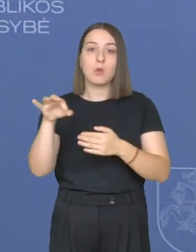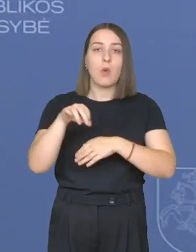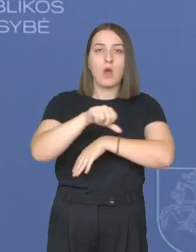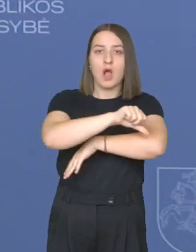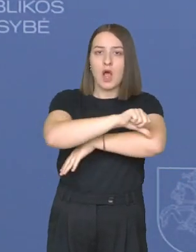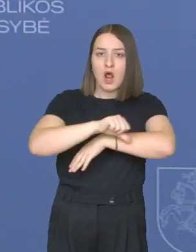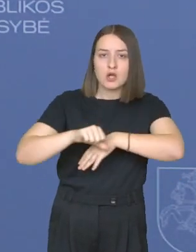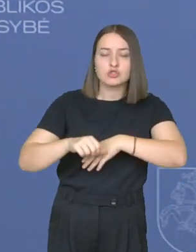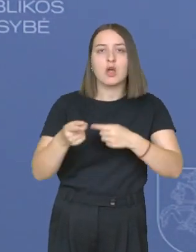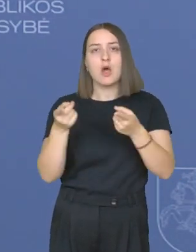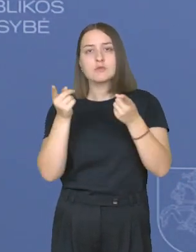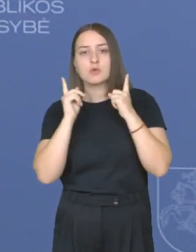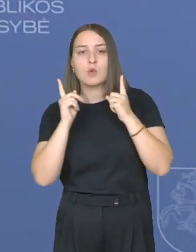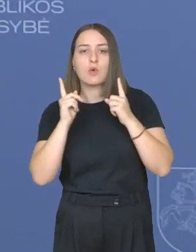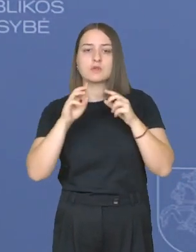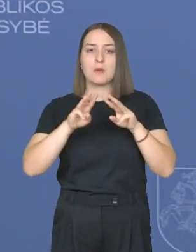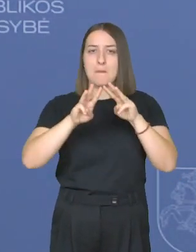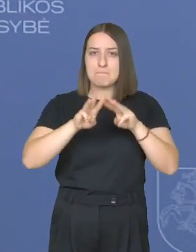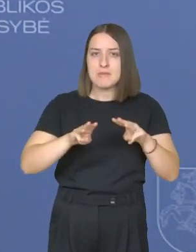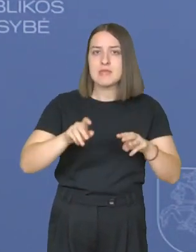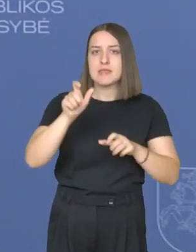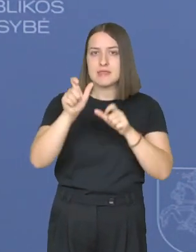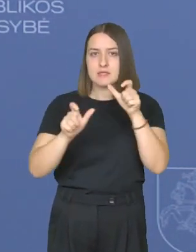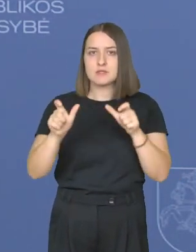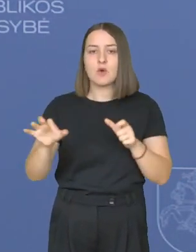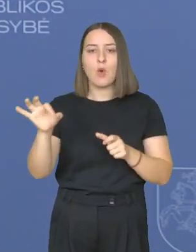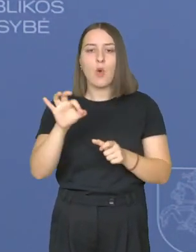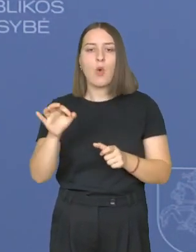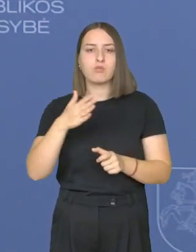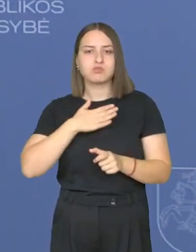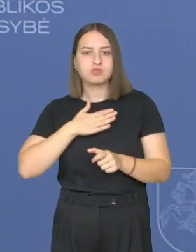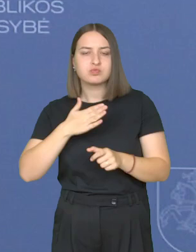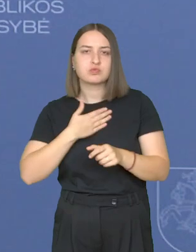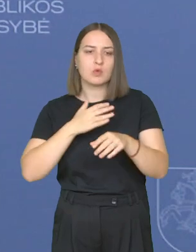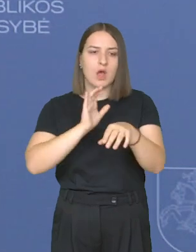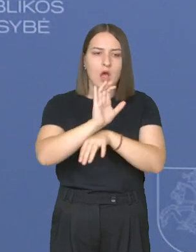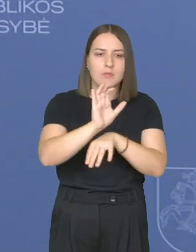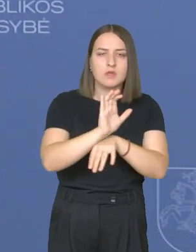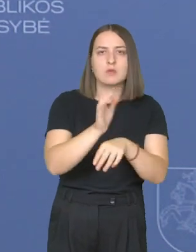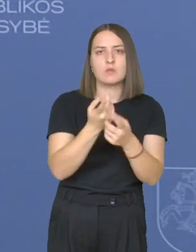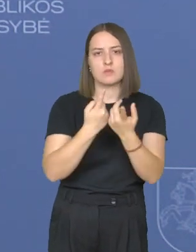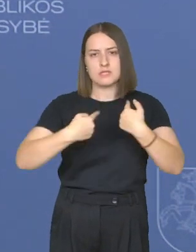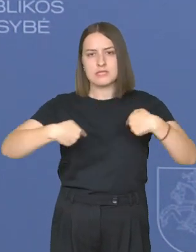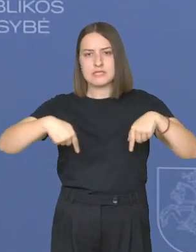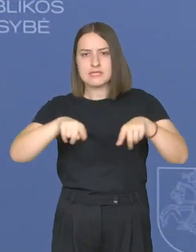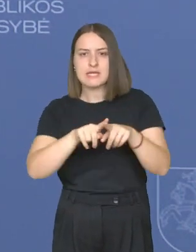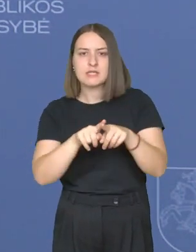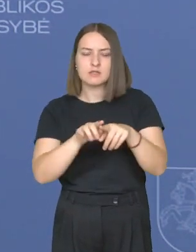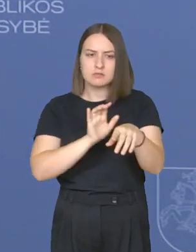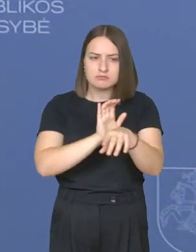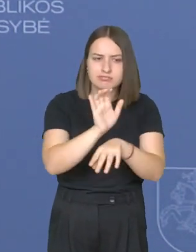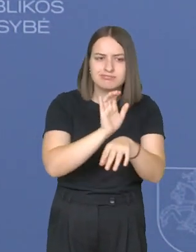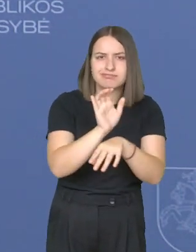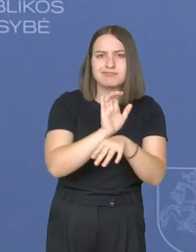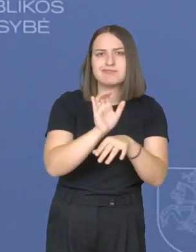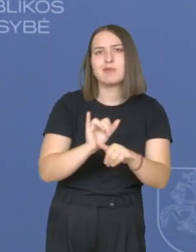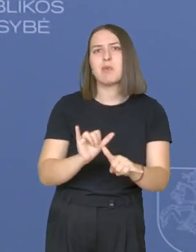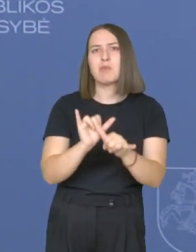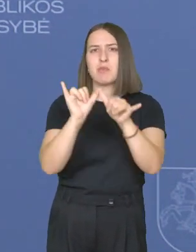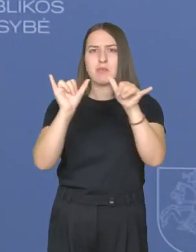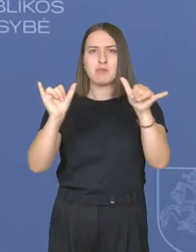pramonės tolimesnės plėtros kaip jau ne kartą esu minėjusi ir turbūt čia yra toksai ir konsensusas